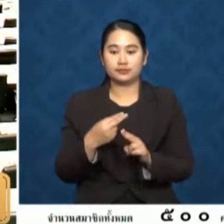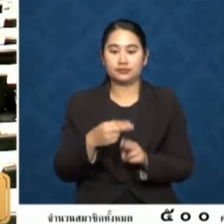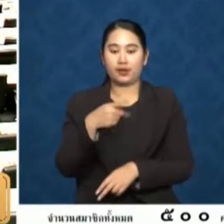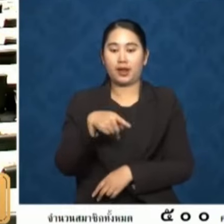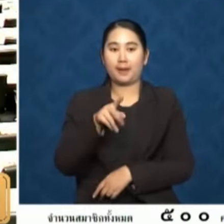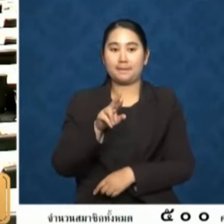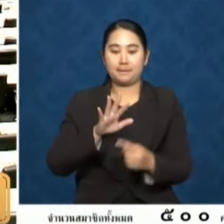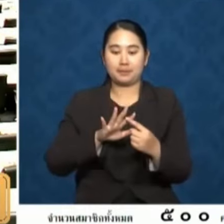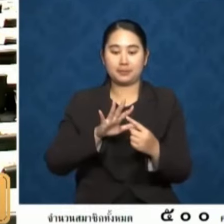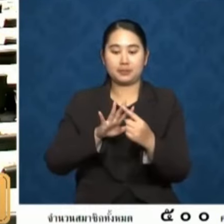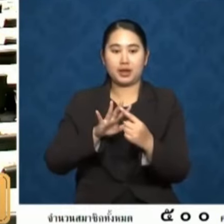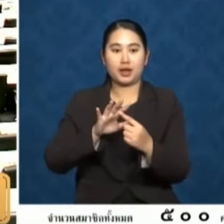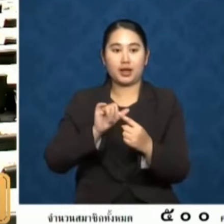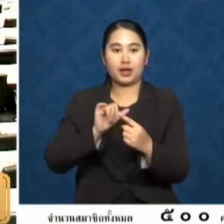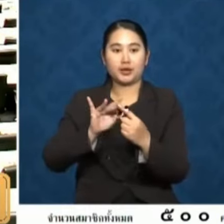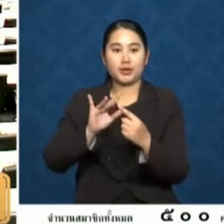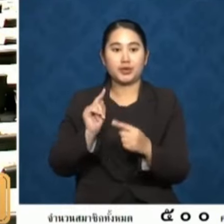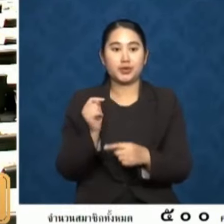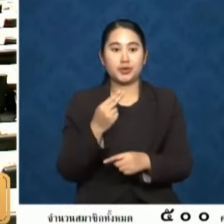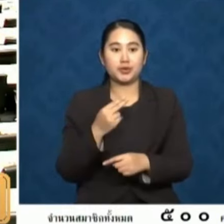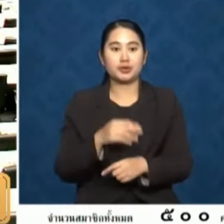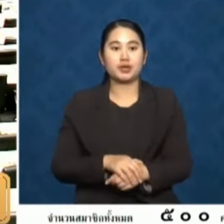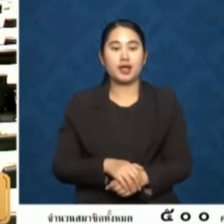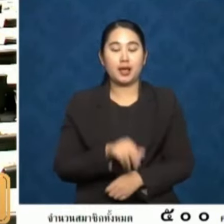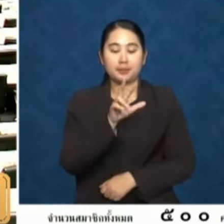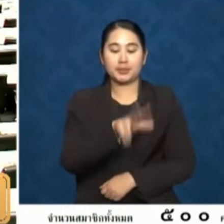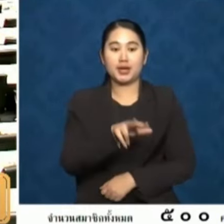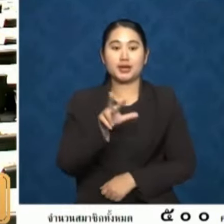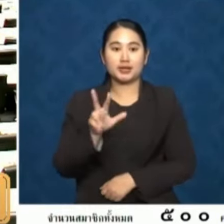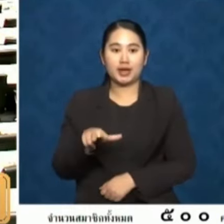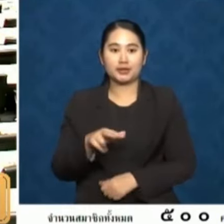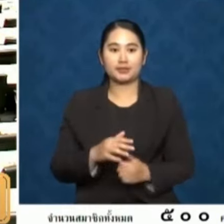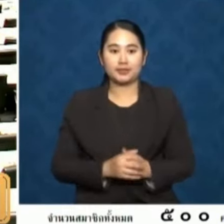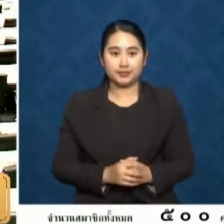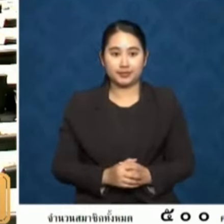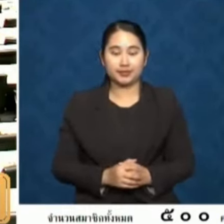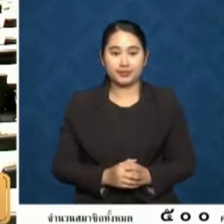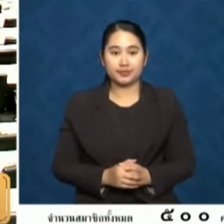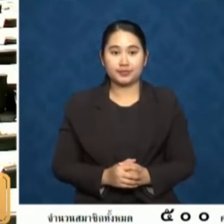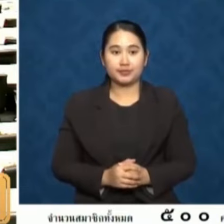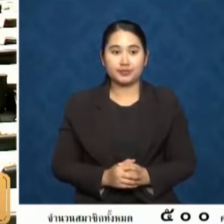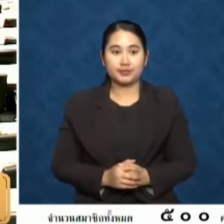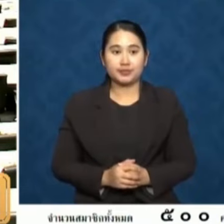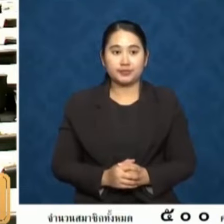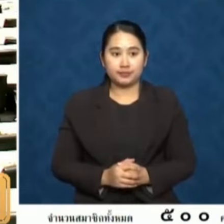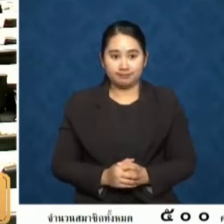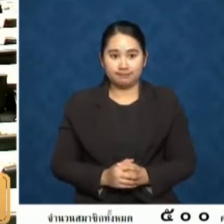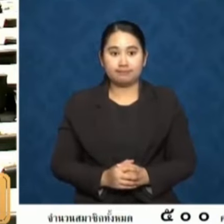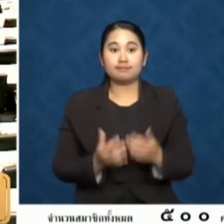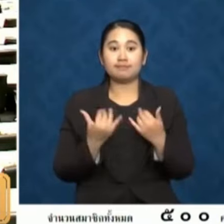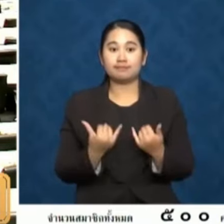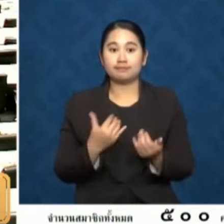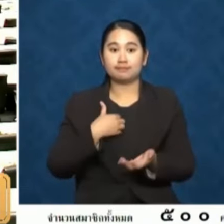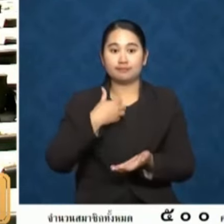ริพานิชบัญชีรายชื่อพรรคเพื่อไทยผมต้องกราบเรียนท่านประธานก่